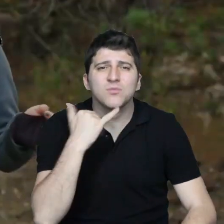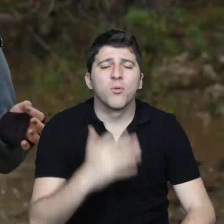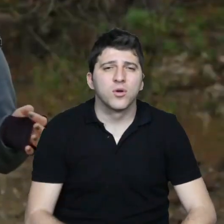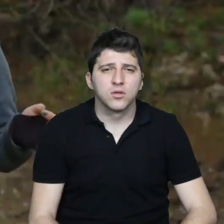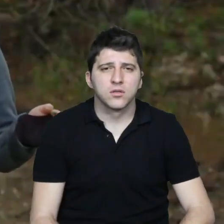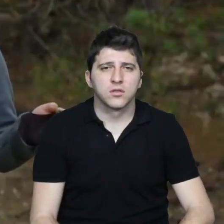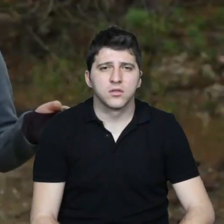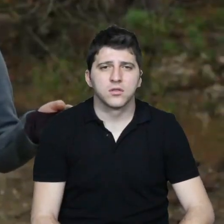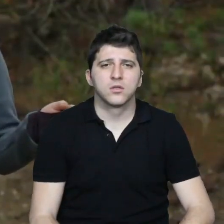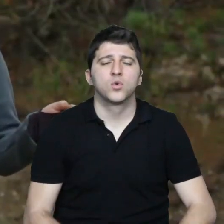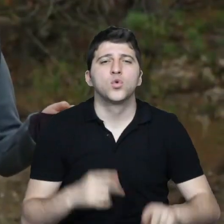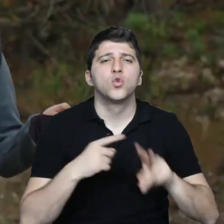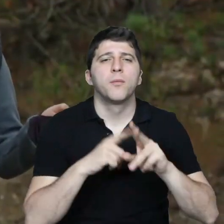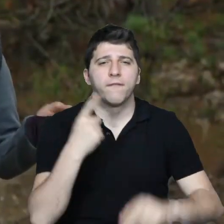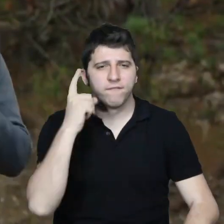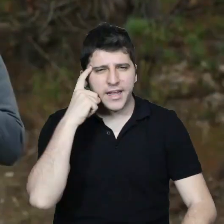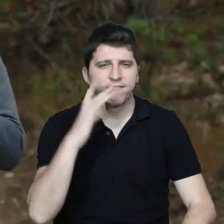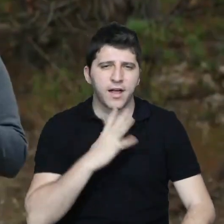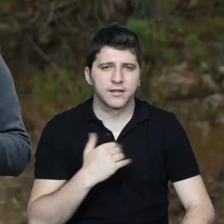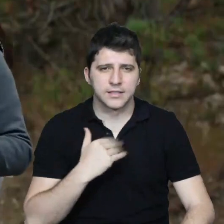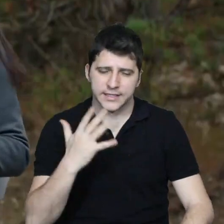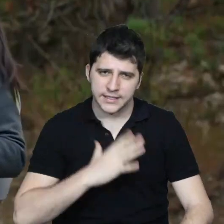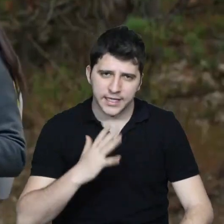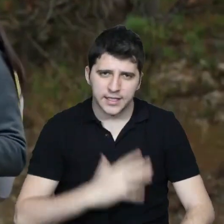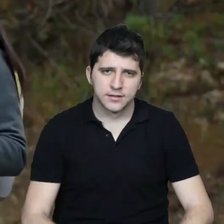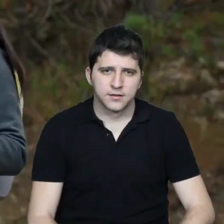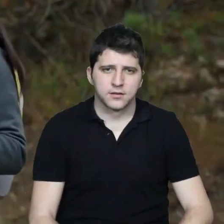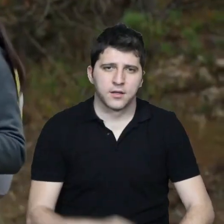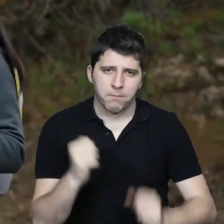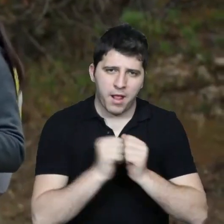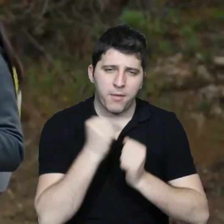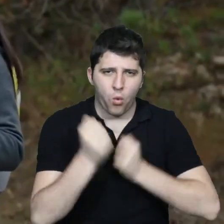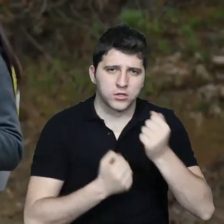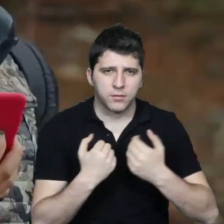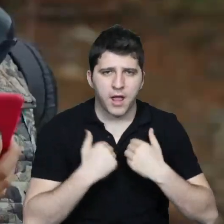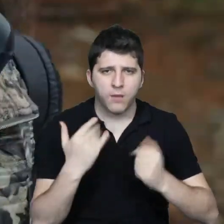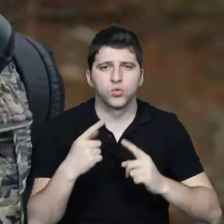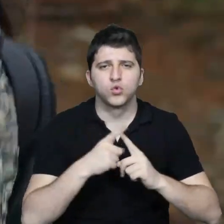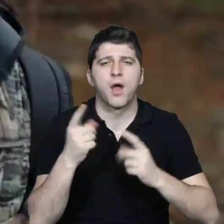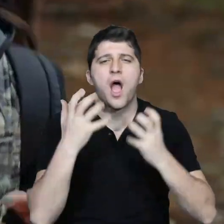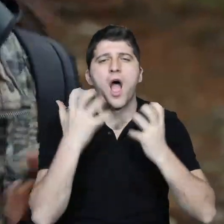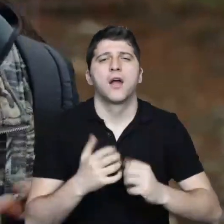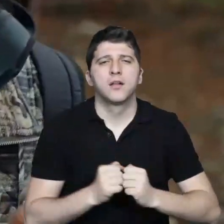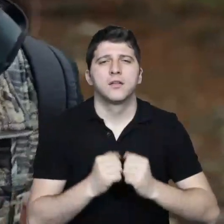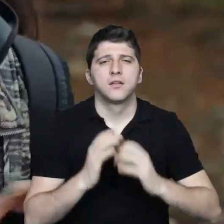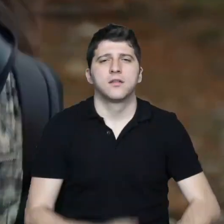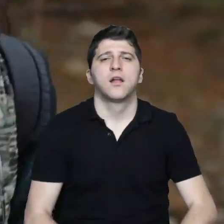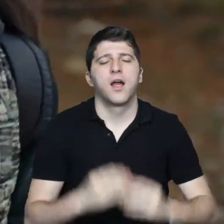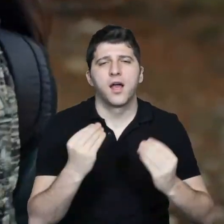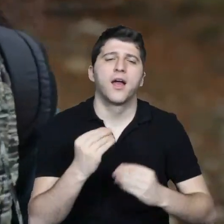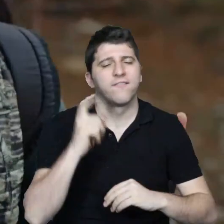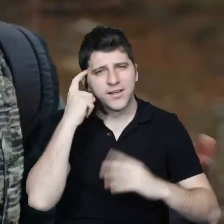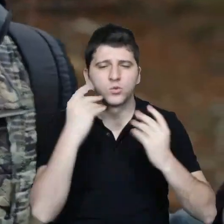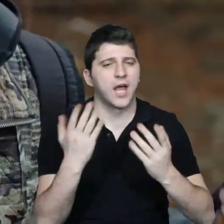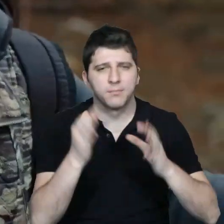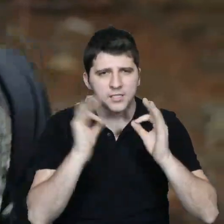mu? Kübra, bir fikrim var. İstersen beraber koşalım. Hem Tuğba çok ağır kalıyor. Ne dersin? Zıp bir fikir.